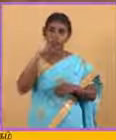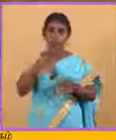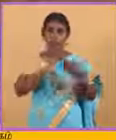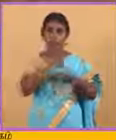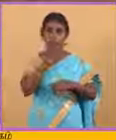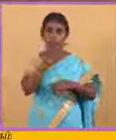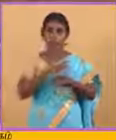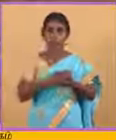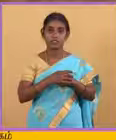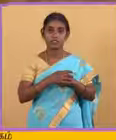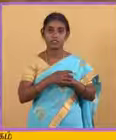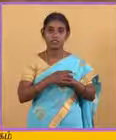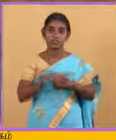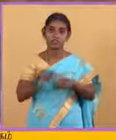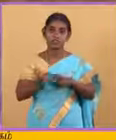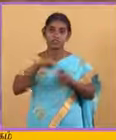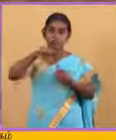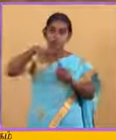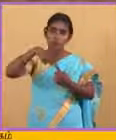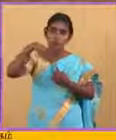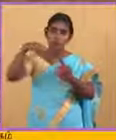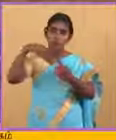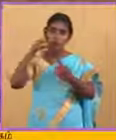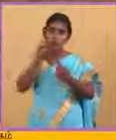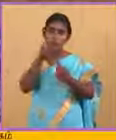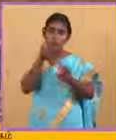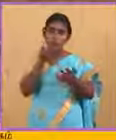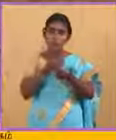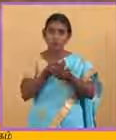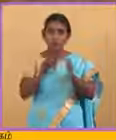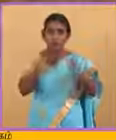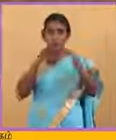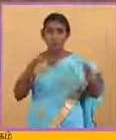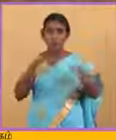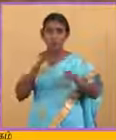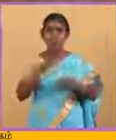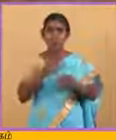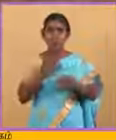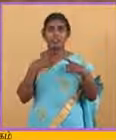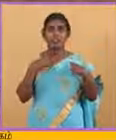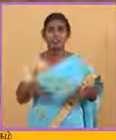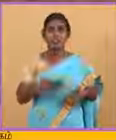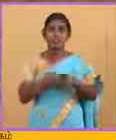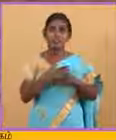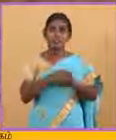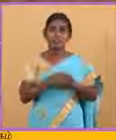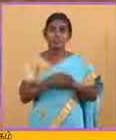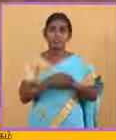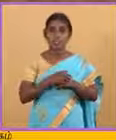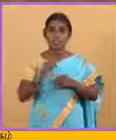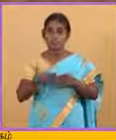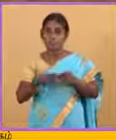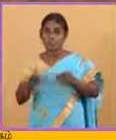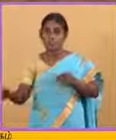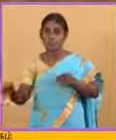கொடி படர்ந்த சிறு குடிசிலில் வாழ்ந்து கொண்டனர். அதற்கு பக்கத்தில் இருந்த குப்பை மேட்டில் நின்று